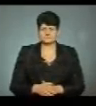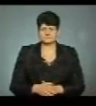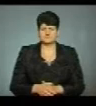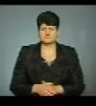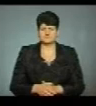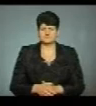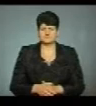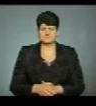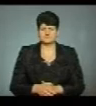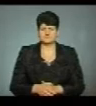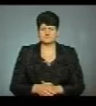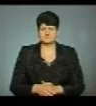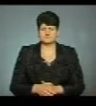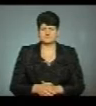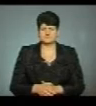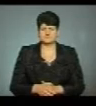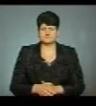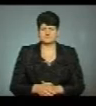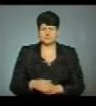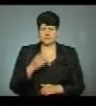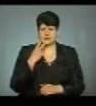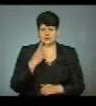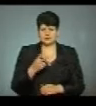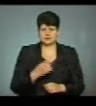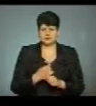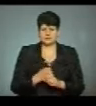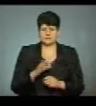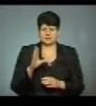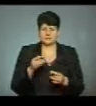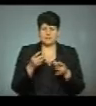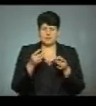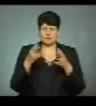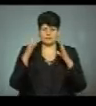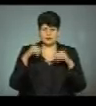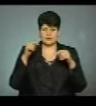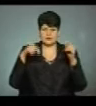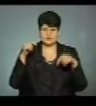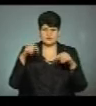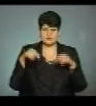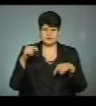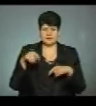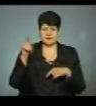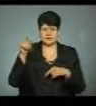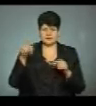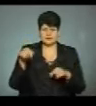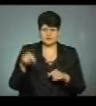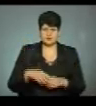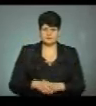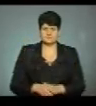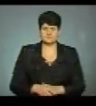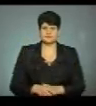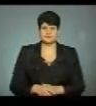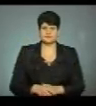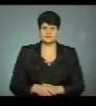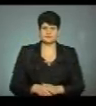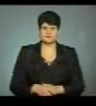Бачите, воно затікає. Все, бачите, що робить. Тут тече, вже там воно протікає, і так далі. От